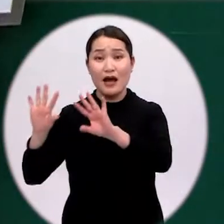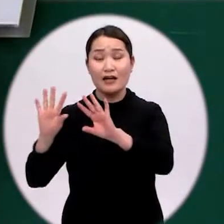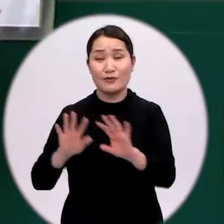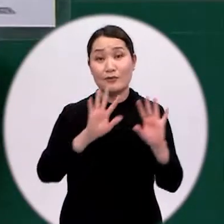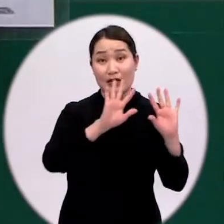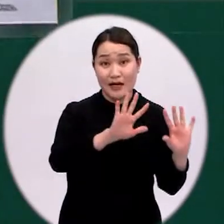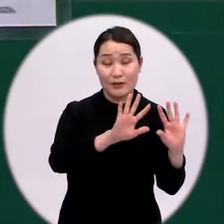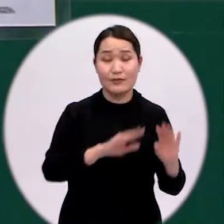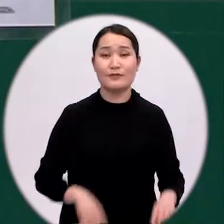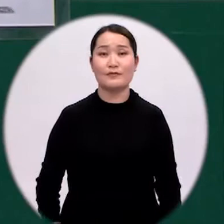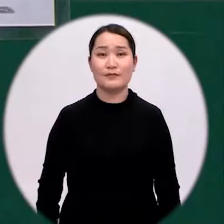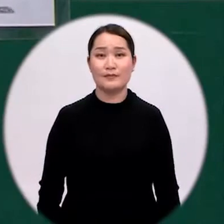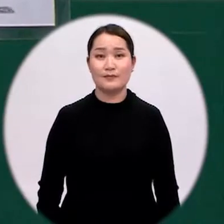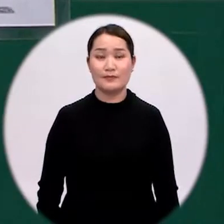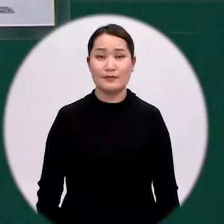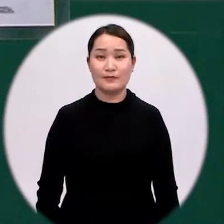20.